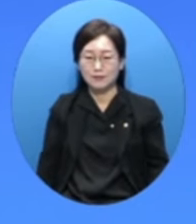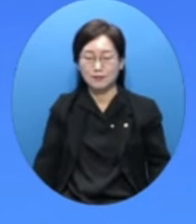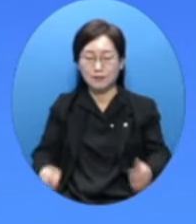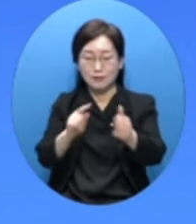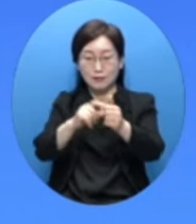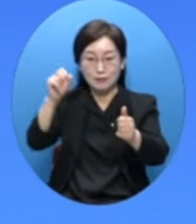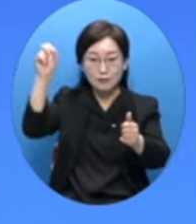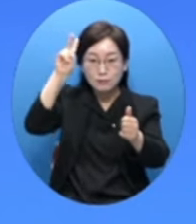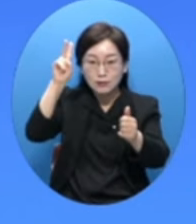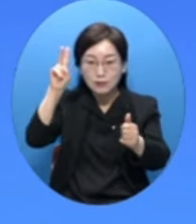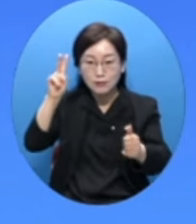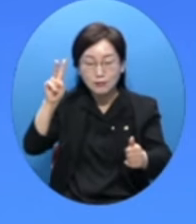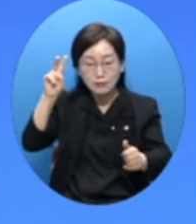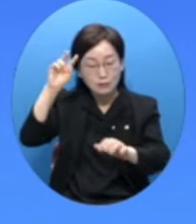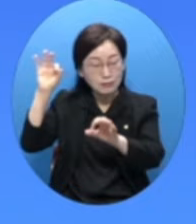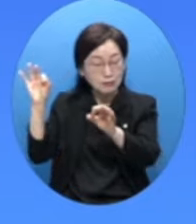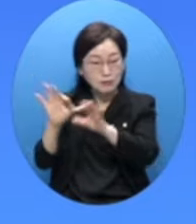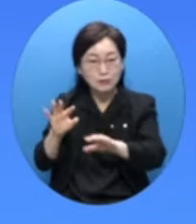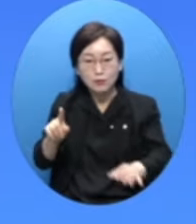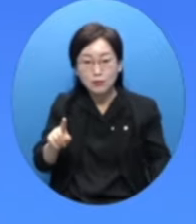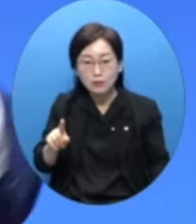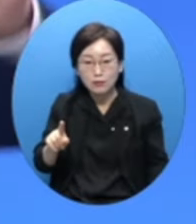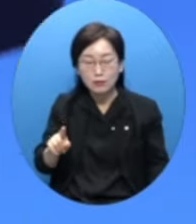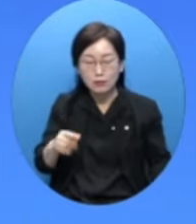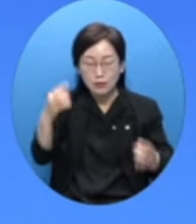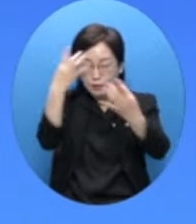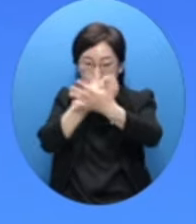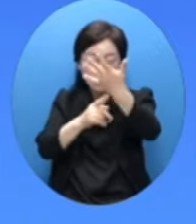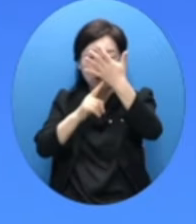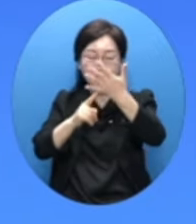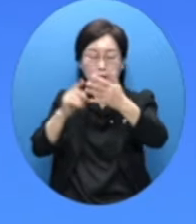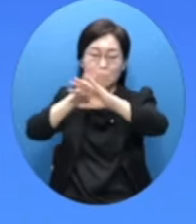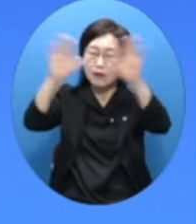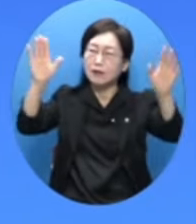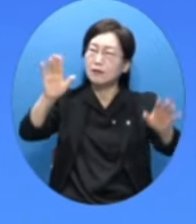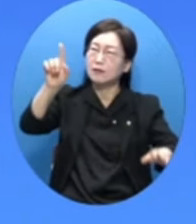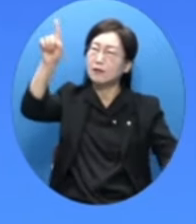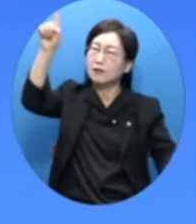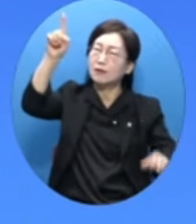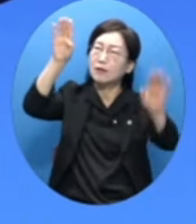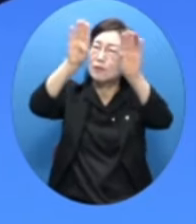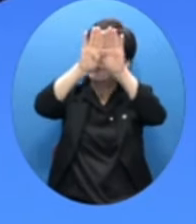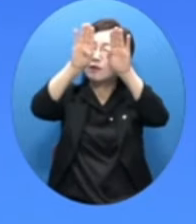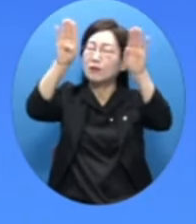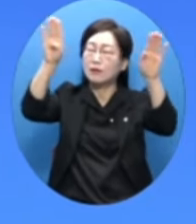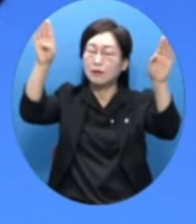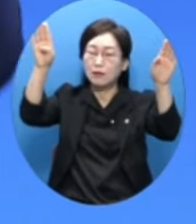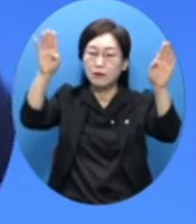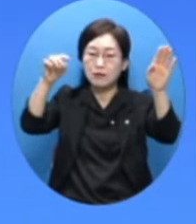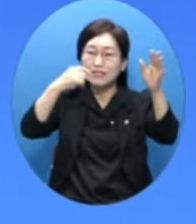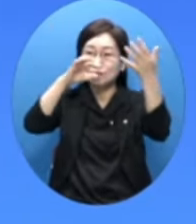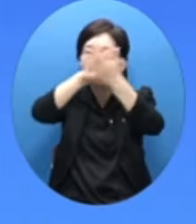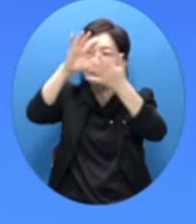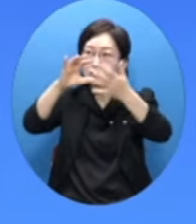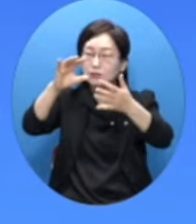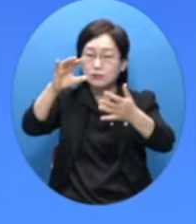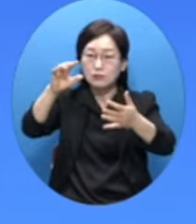갑자기 환상을 보게 되는데 하늘에 흰 구름이 가득한데 그 위에